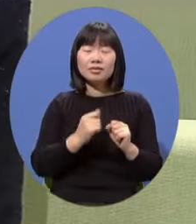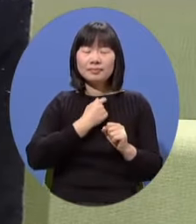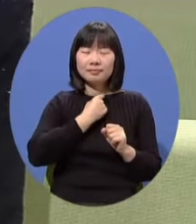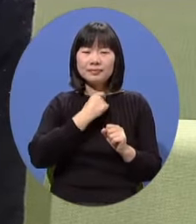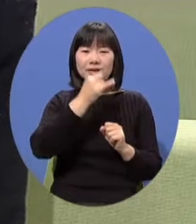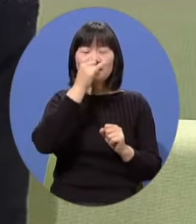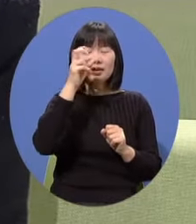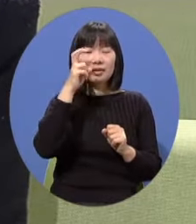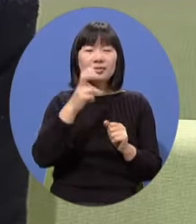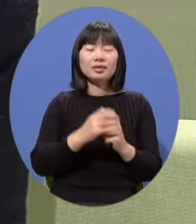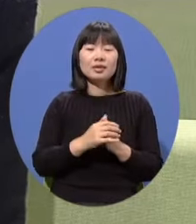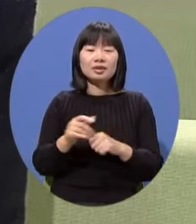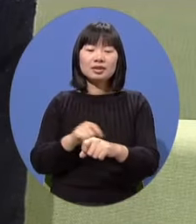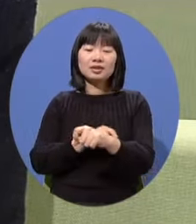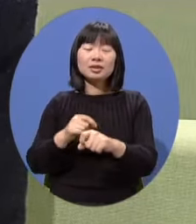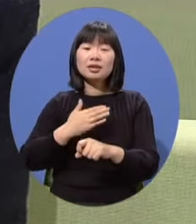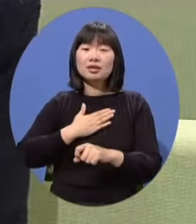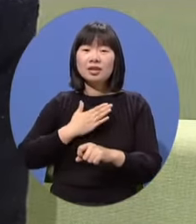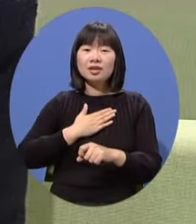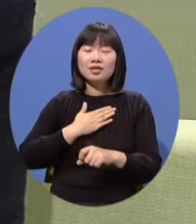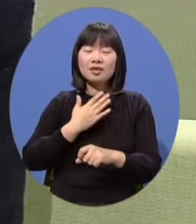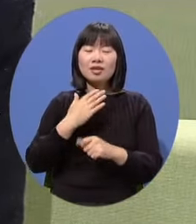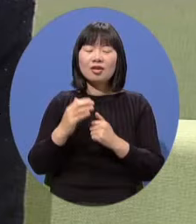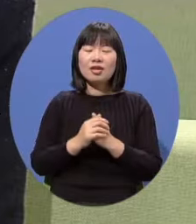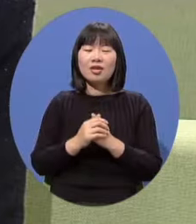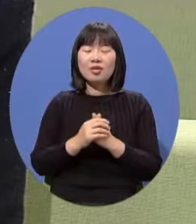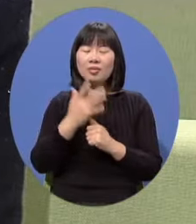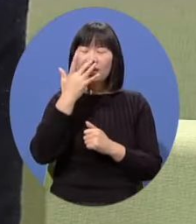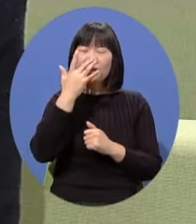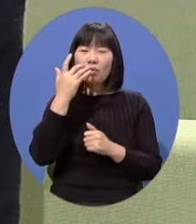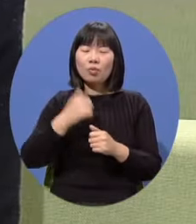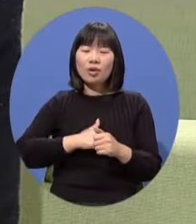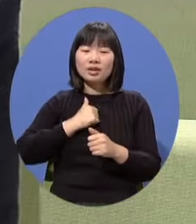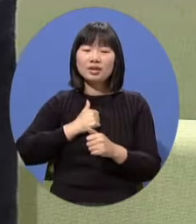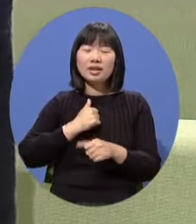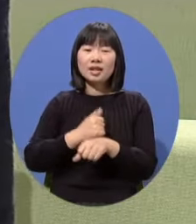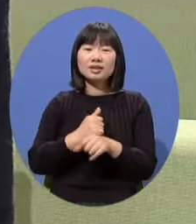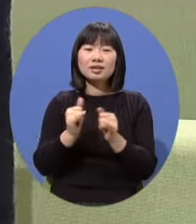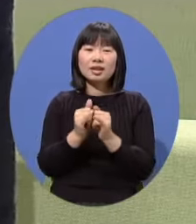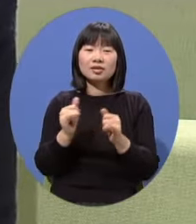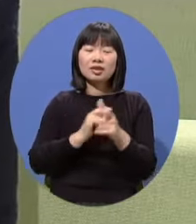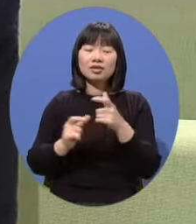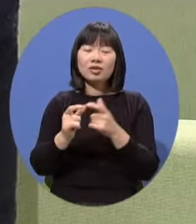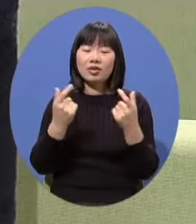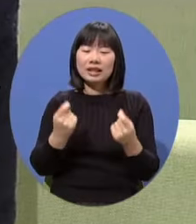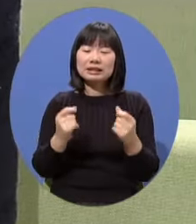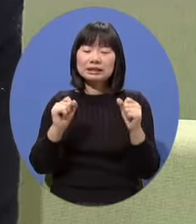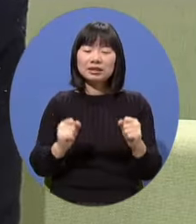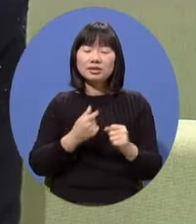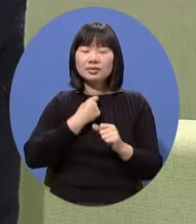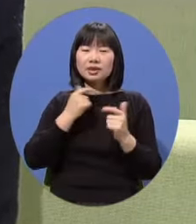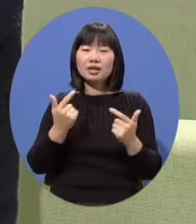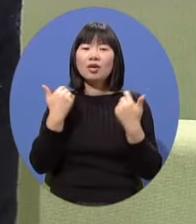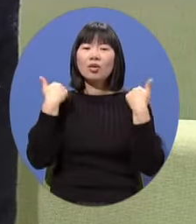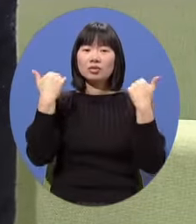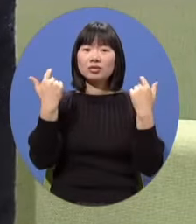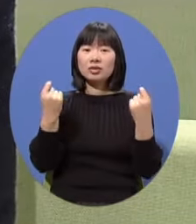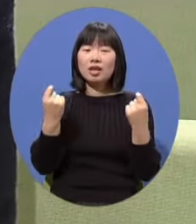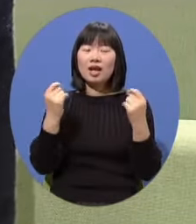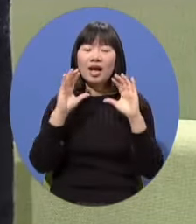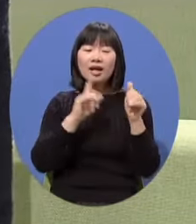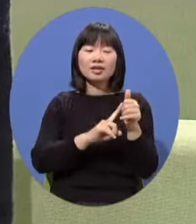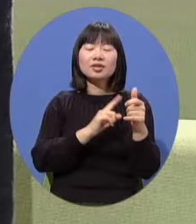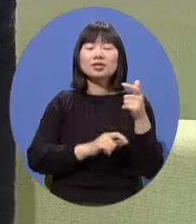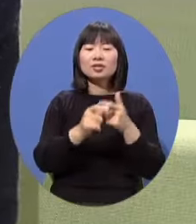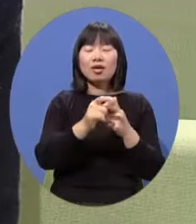있어요. 특히 나를 좀 무심하거나 화나게 하는 사람과는 더더욱 같이 있고 싶지 않잖아요. 어른도 그런데 애들은